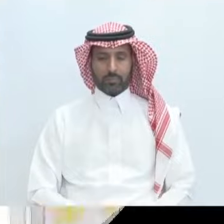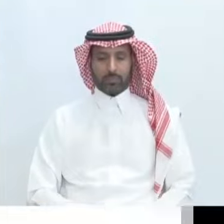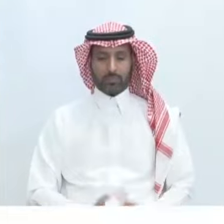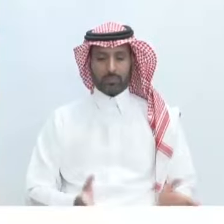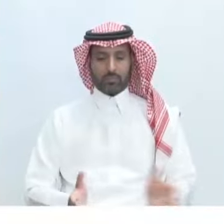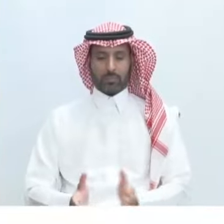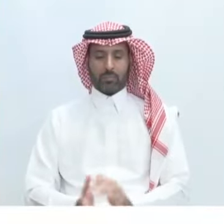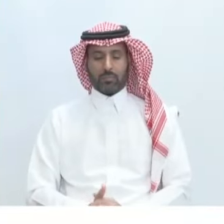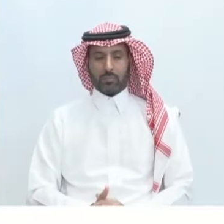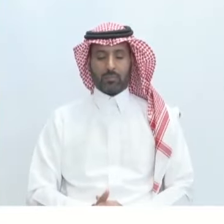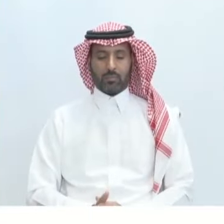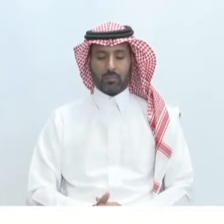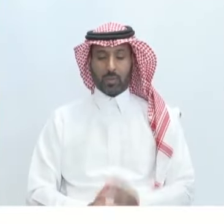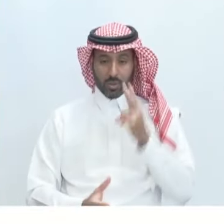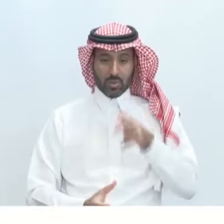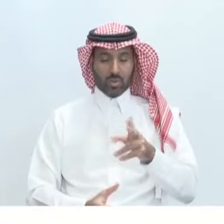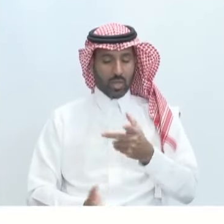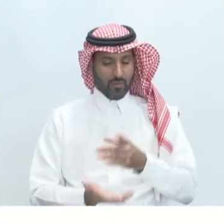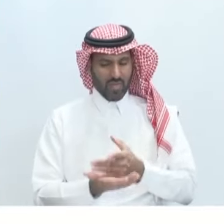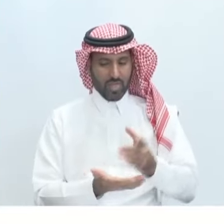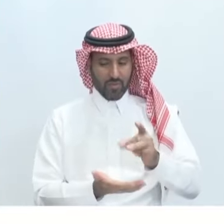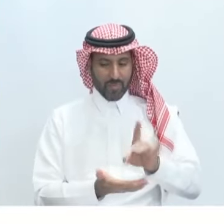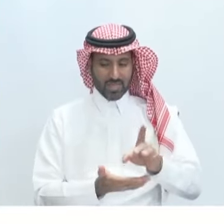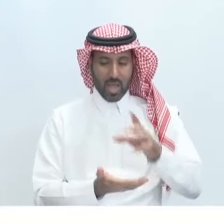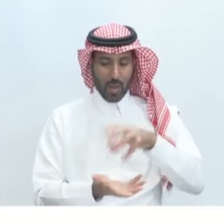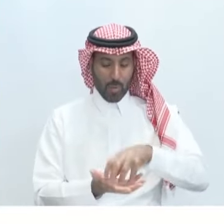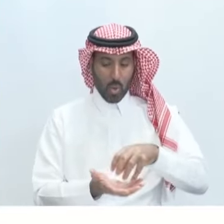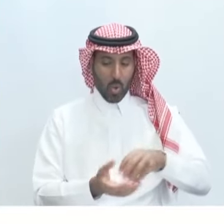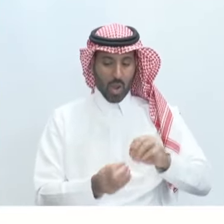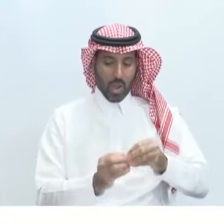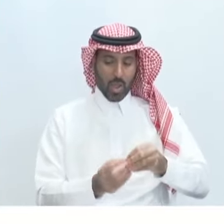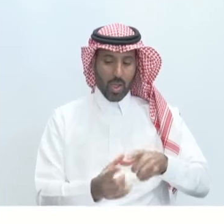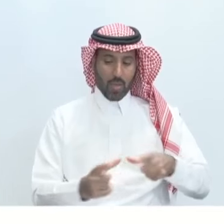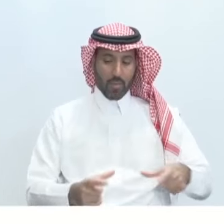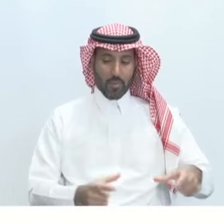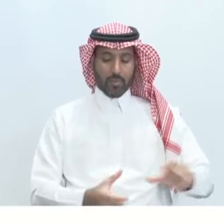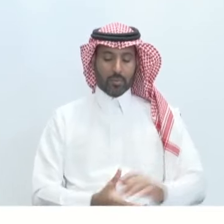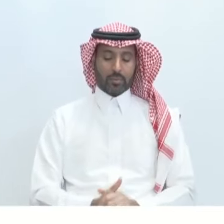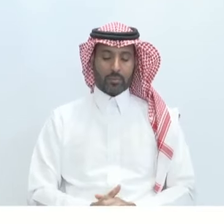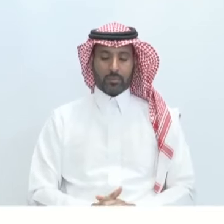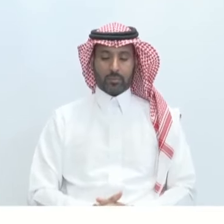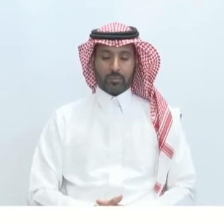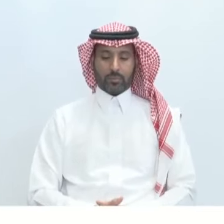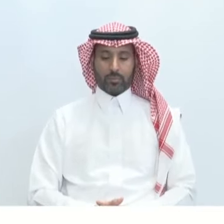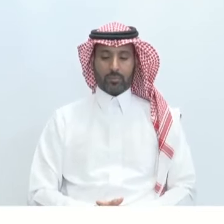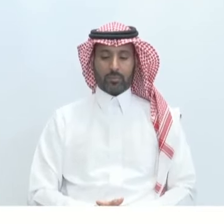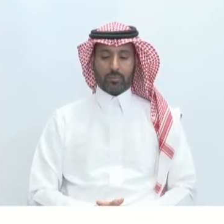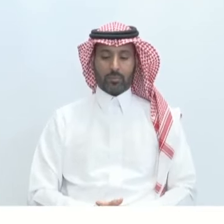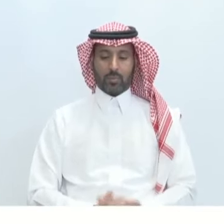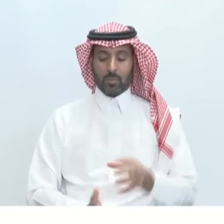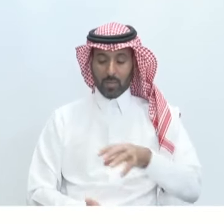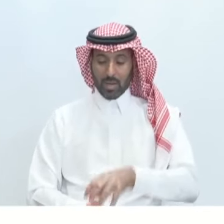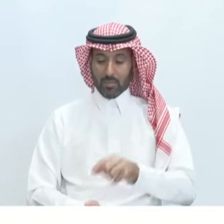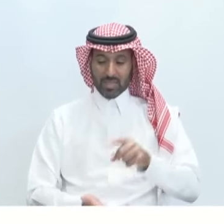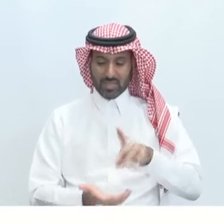اثنان التطبيق العملي لحذف مساحه ملونه ذكرنا ان ننقر على المساحه